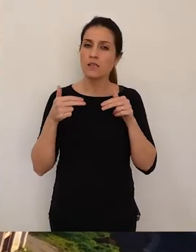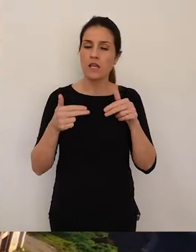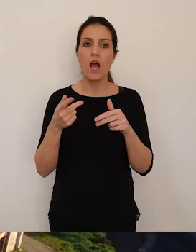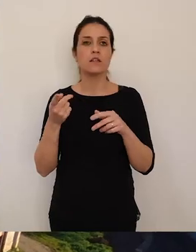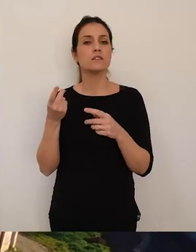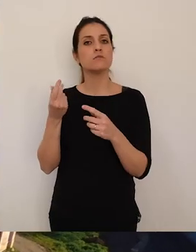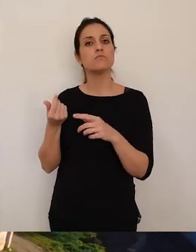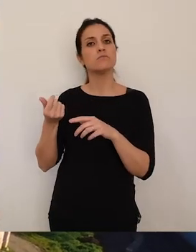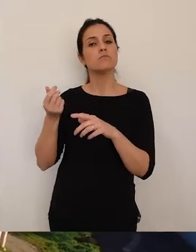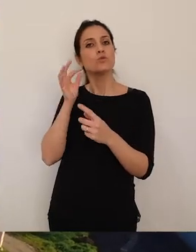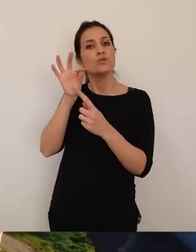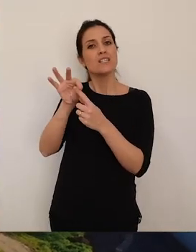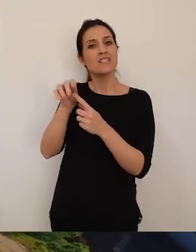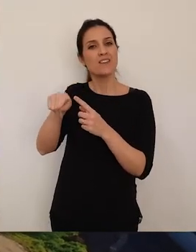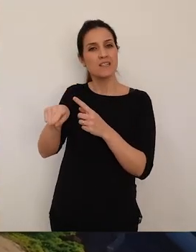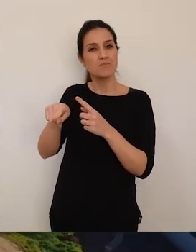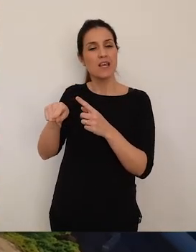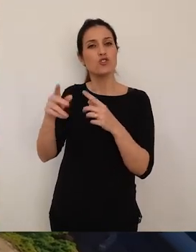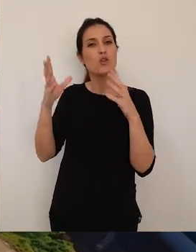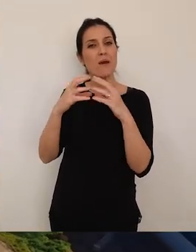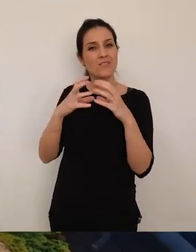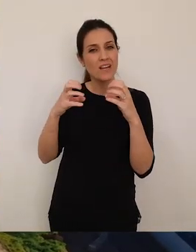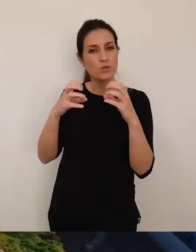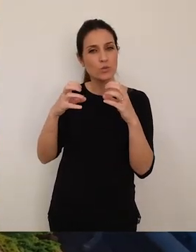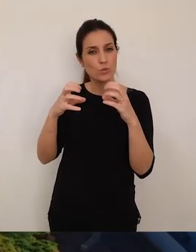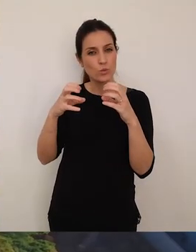e manifatturiero di Tricase e del circondario.